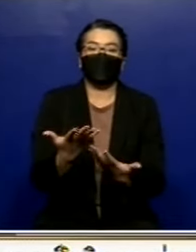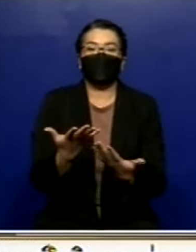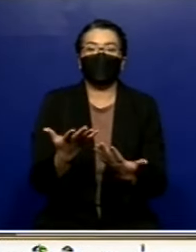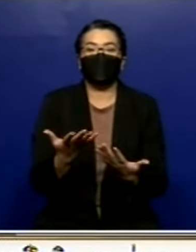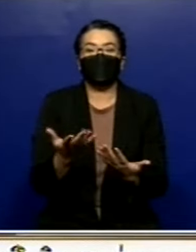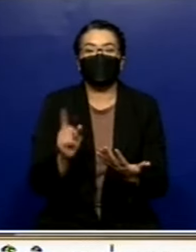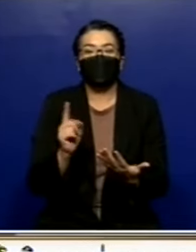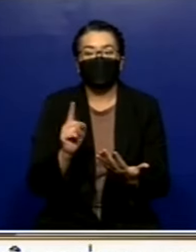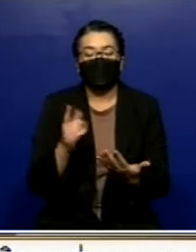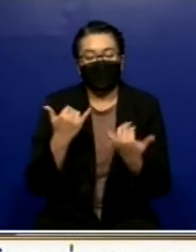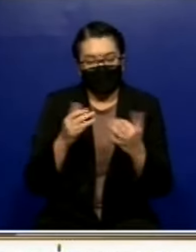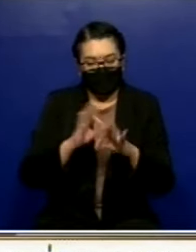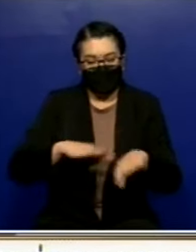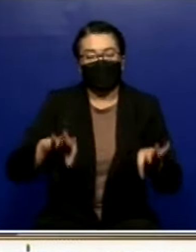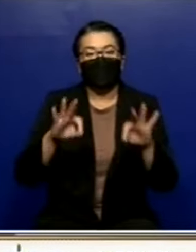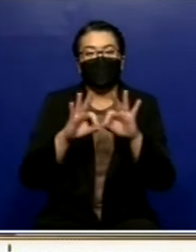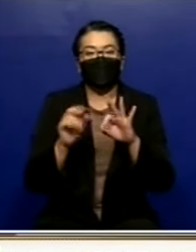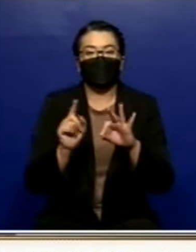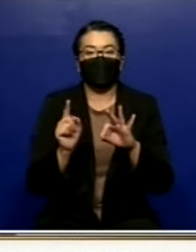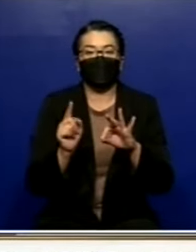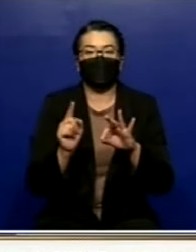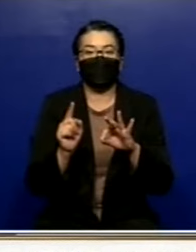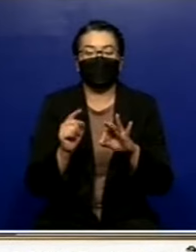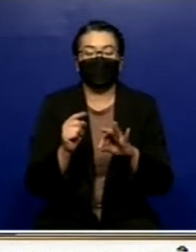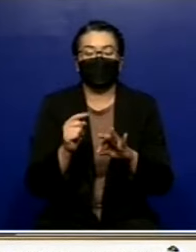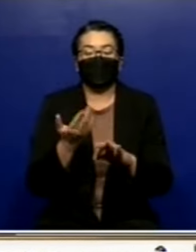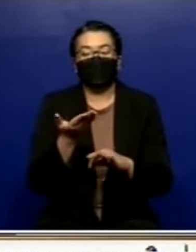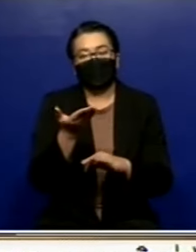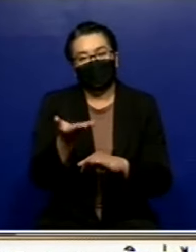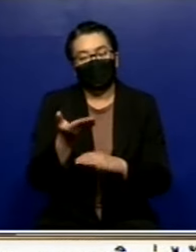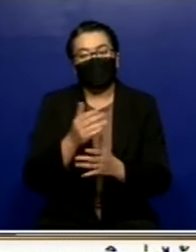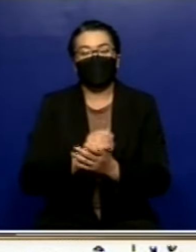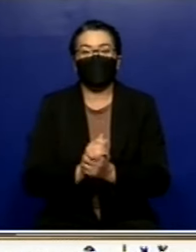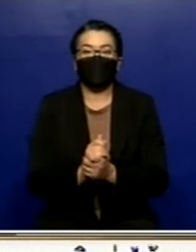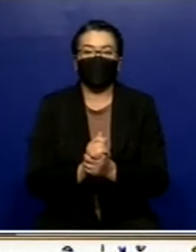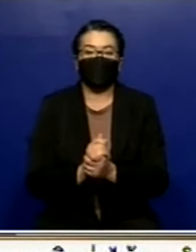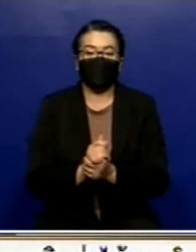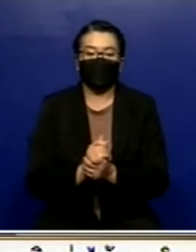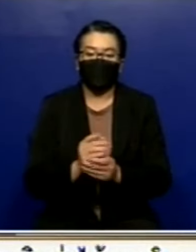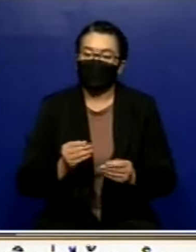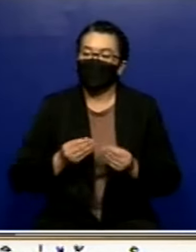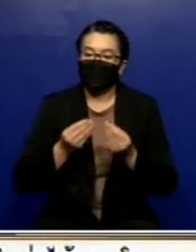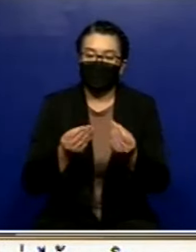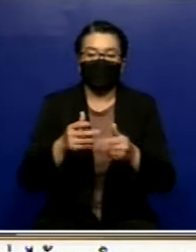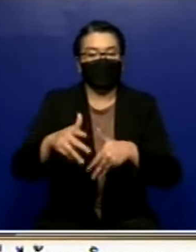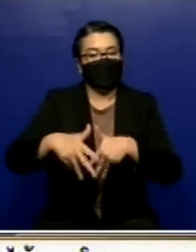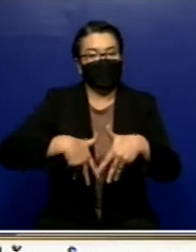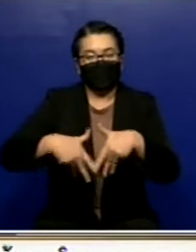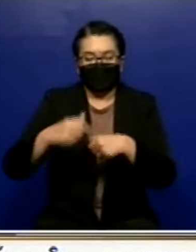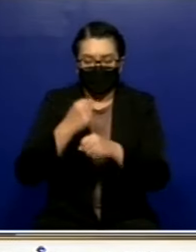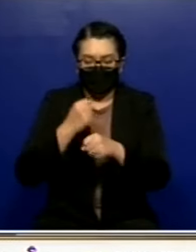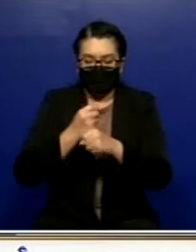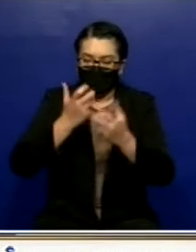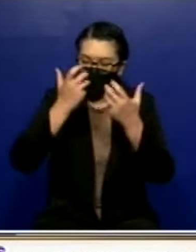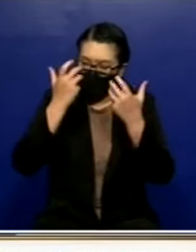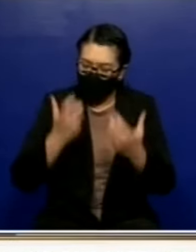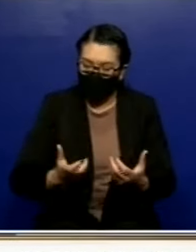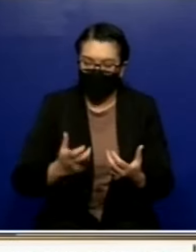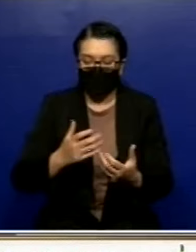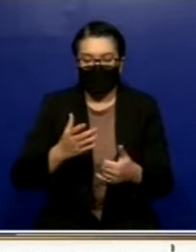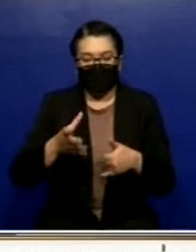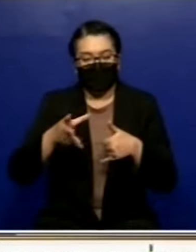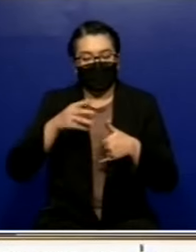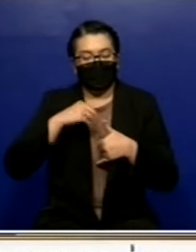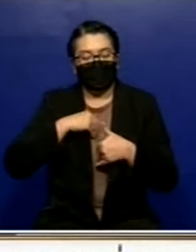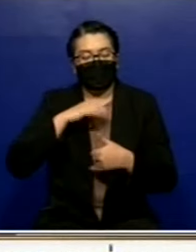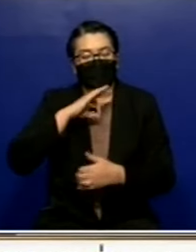สิ่งที่สำคญนั้นท่านทำให้พี่น้มประชาชน หรอผู้ที่ทำงานนั้นเกิดความเก็